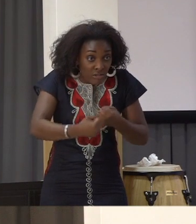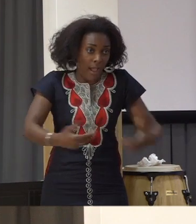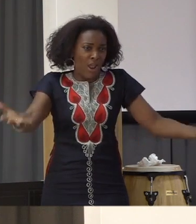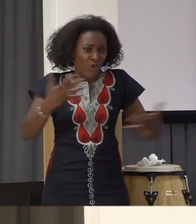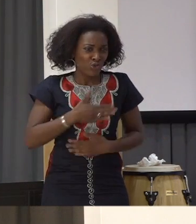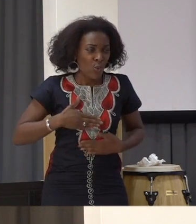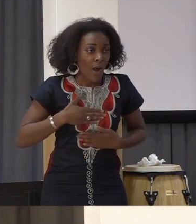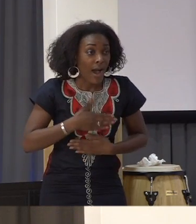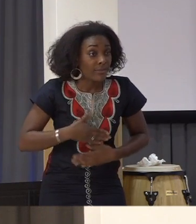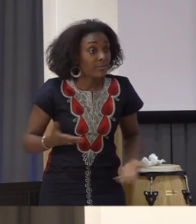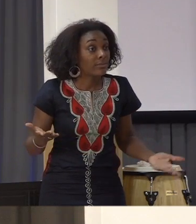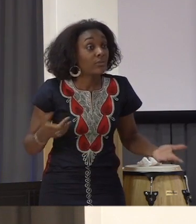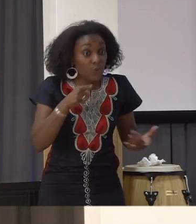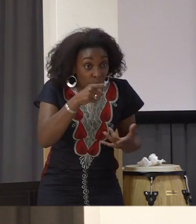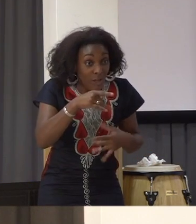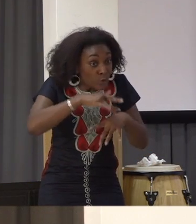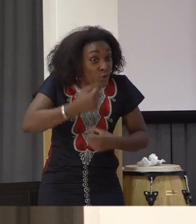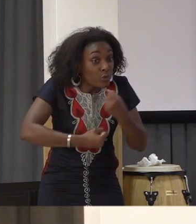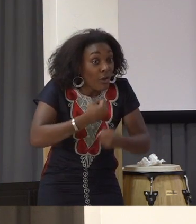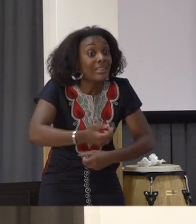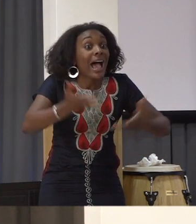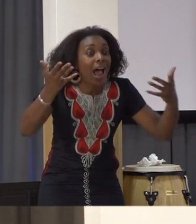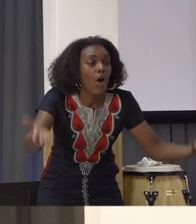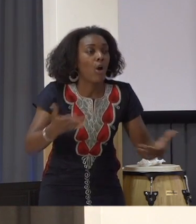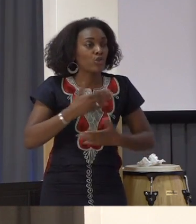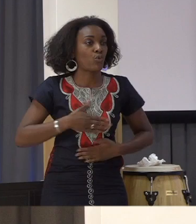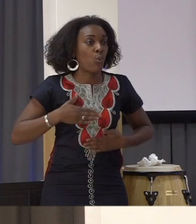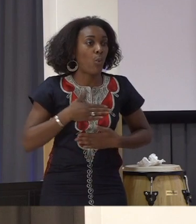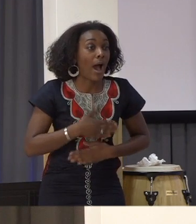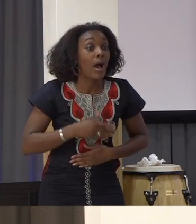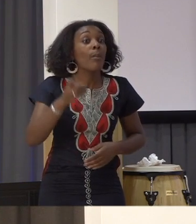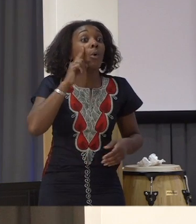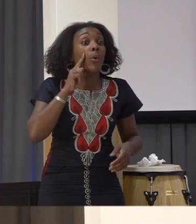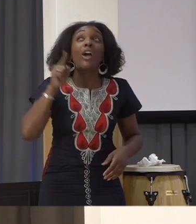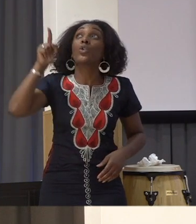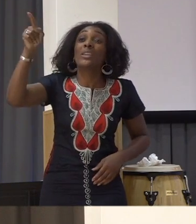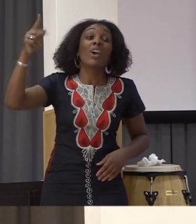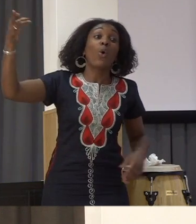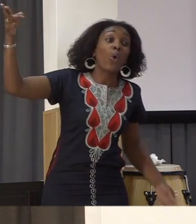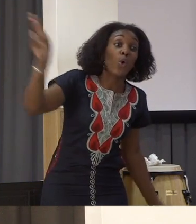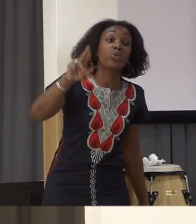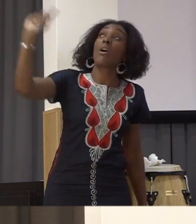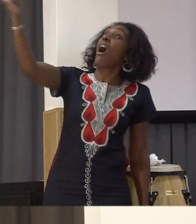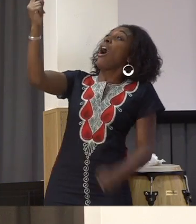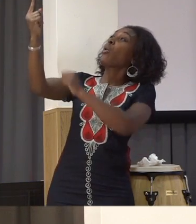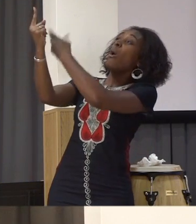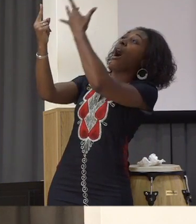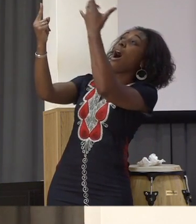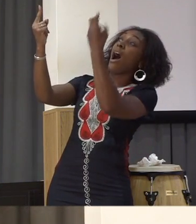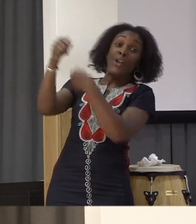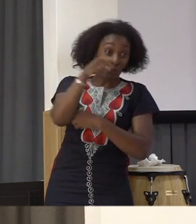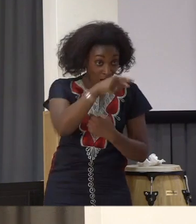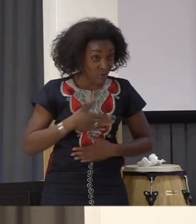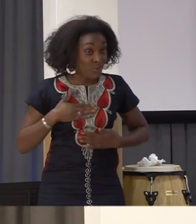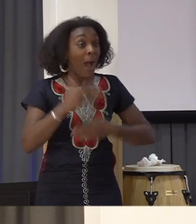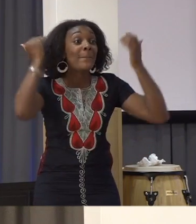vous soyez aussi dans la joie et dans l'allégresse lorsque sa gloire apparaîtra. Amen. »